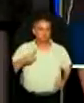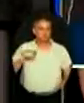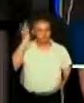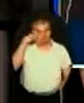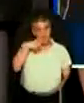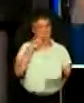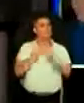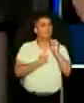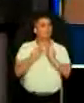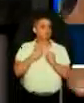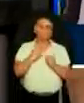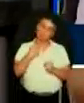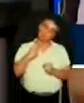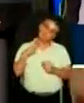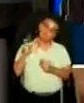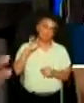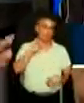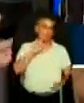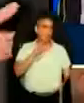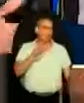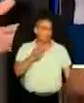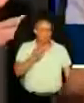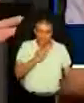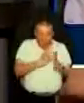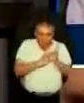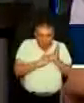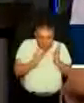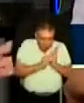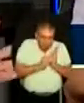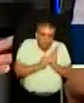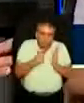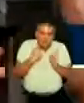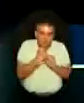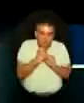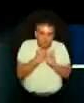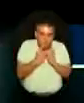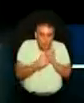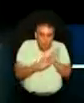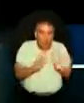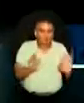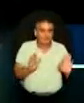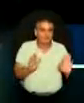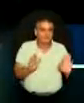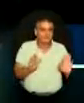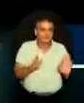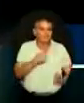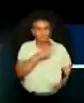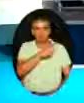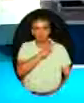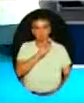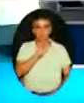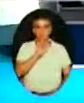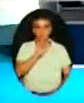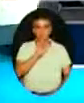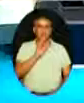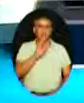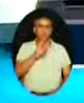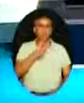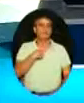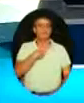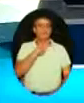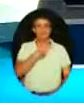מבין את הקשיים. אנרכיה. אומרים לי כך, לא, לא, חוק, חוק. אתה אנרכי. חוק, אני מדבר על חוק. אתה לא מקשיב. יריב, קריאה אישית עכשיו. דבר.